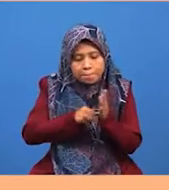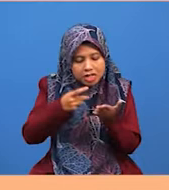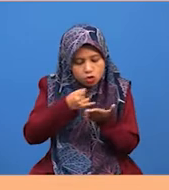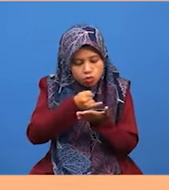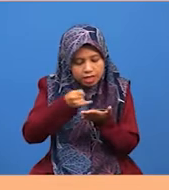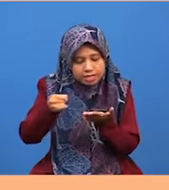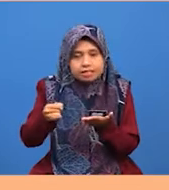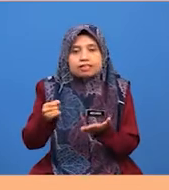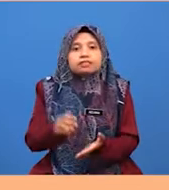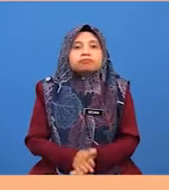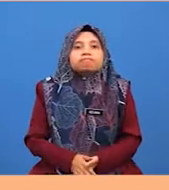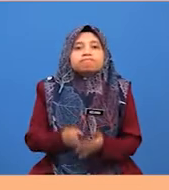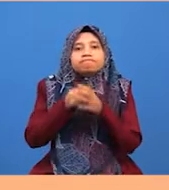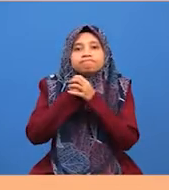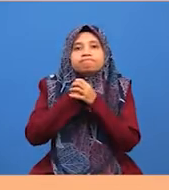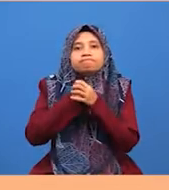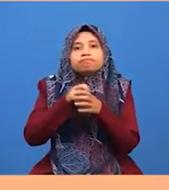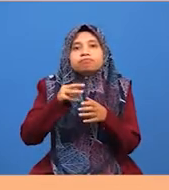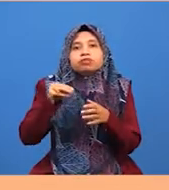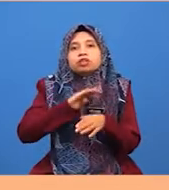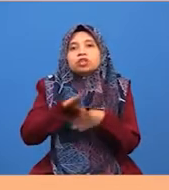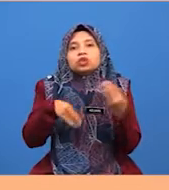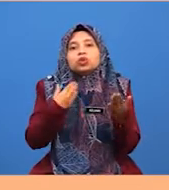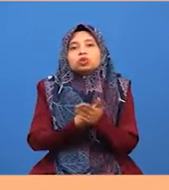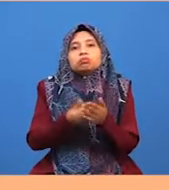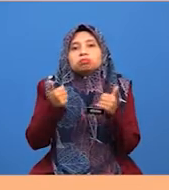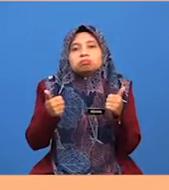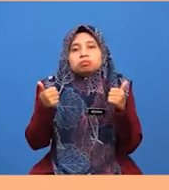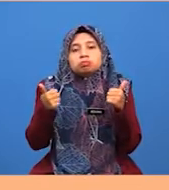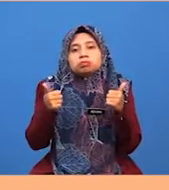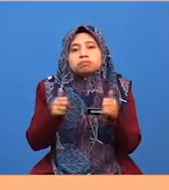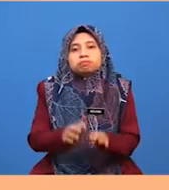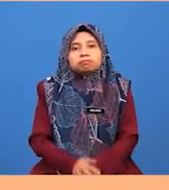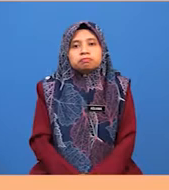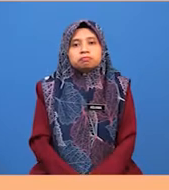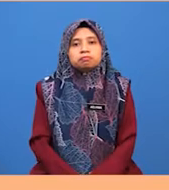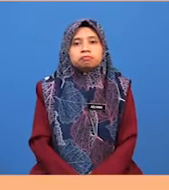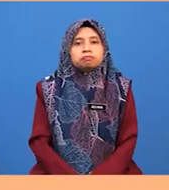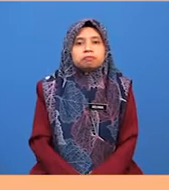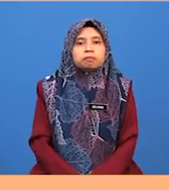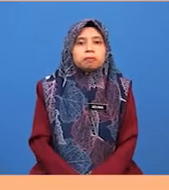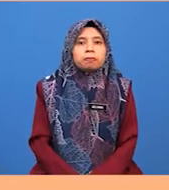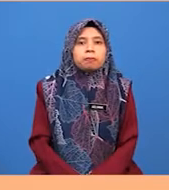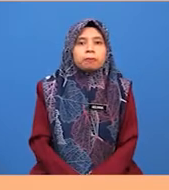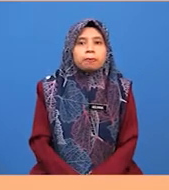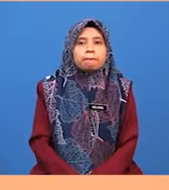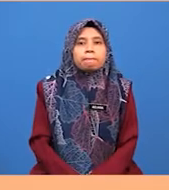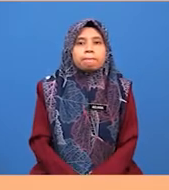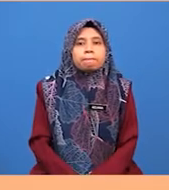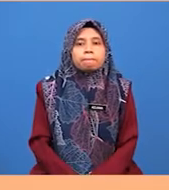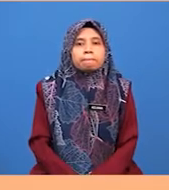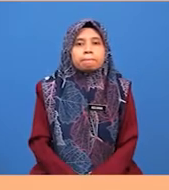melukis. Tanya, murid-murid cikgu memang sangat hebat dan dapat membina